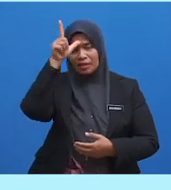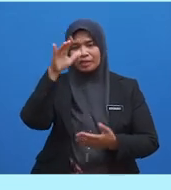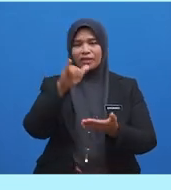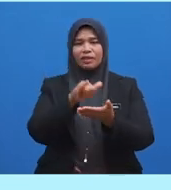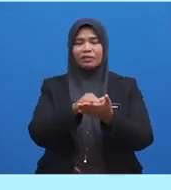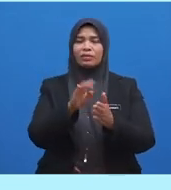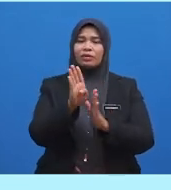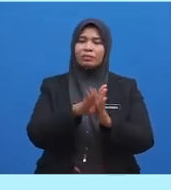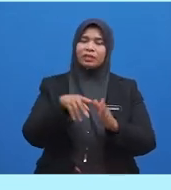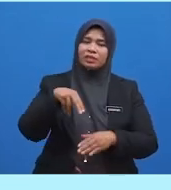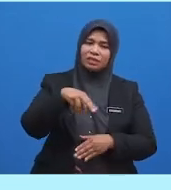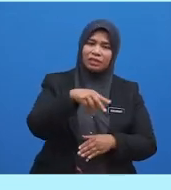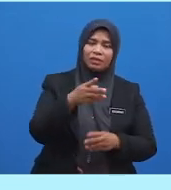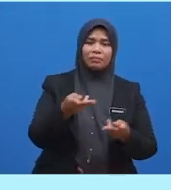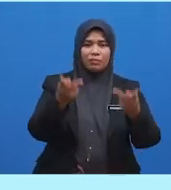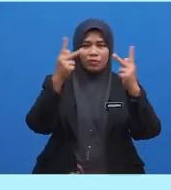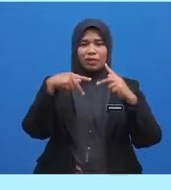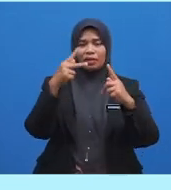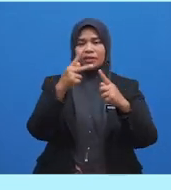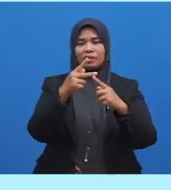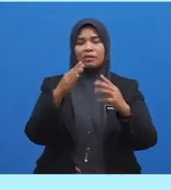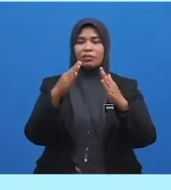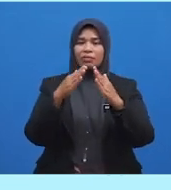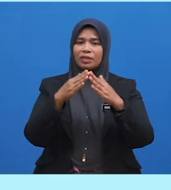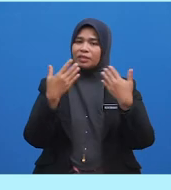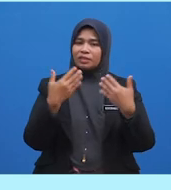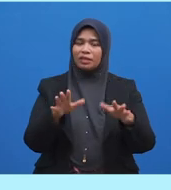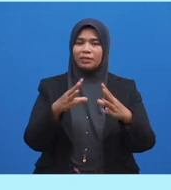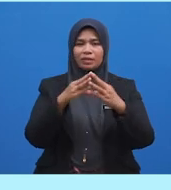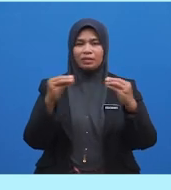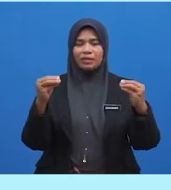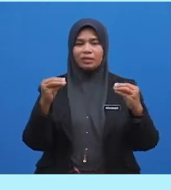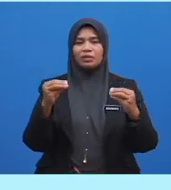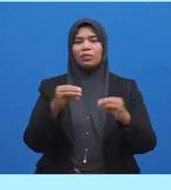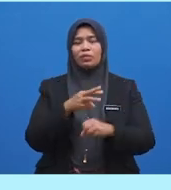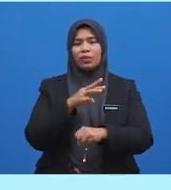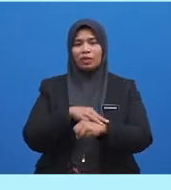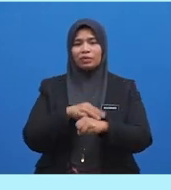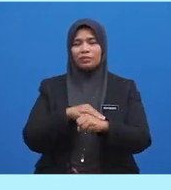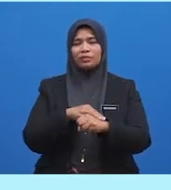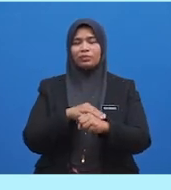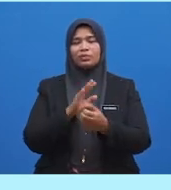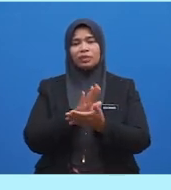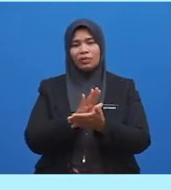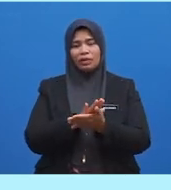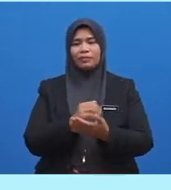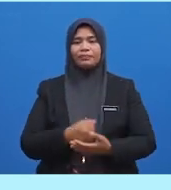berjalan pulang ke rumahnya selepas Habis Waktu persekolahan